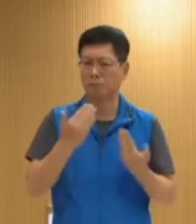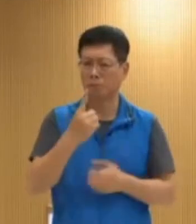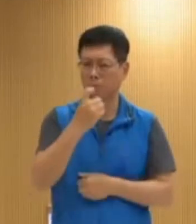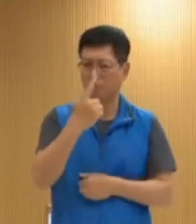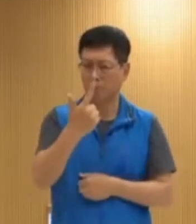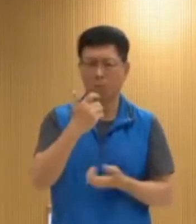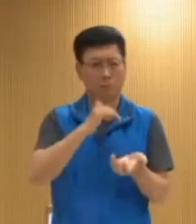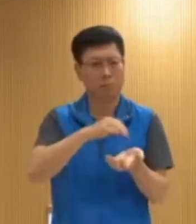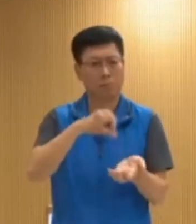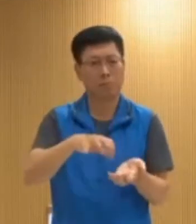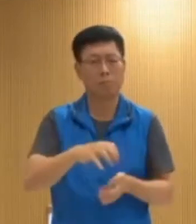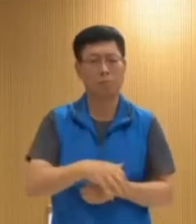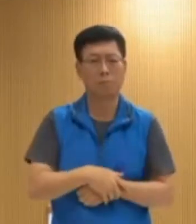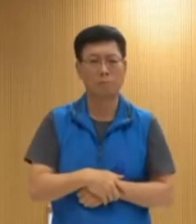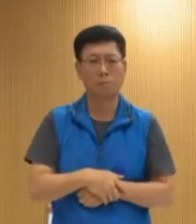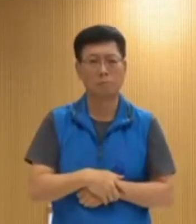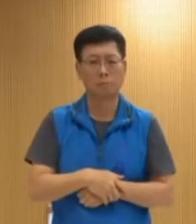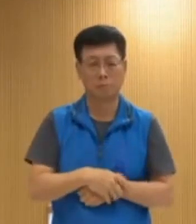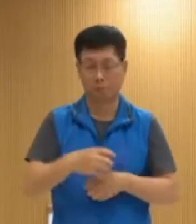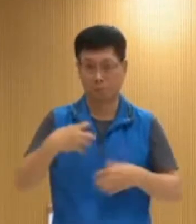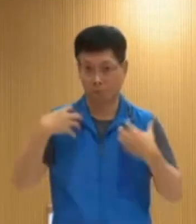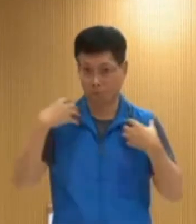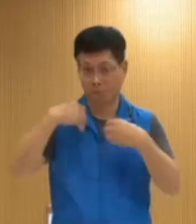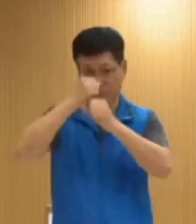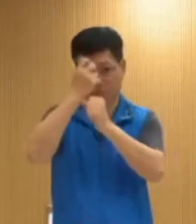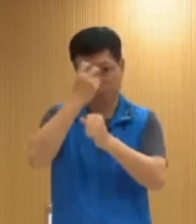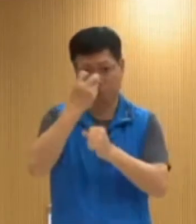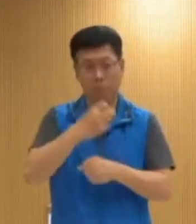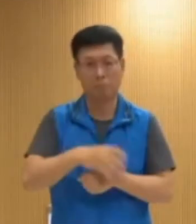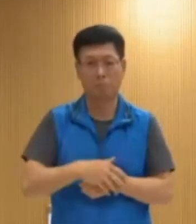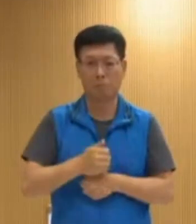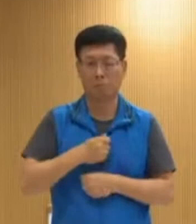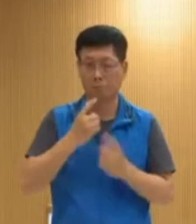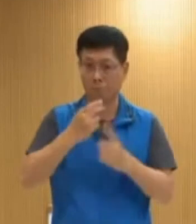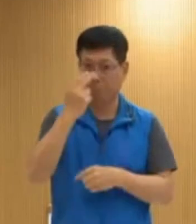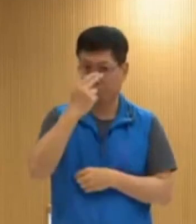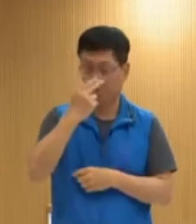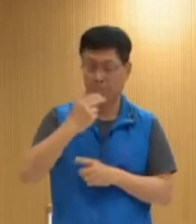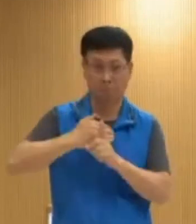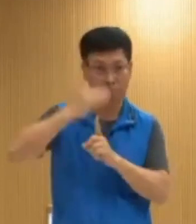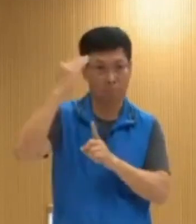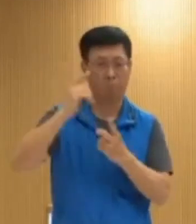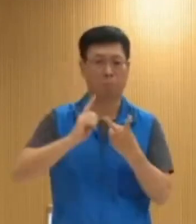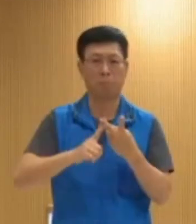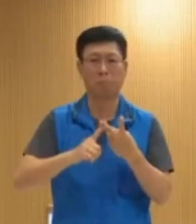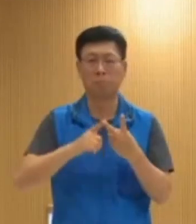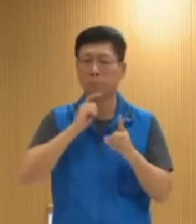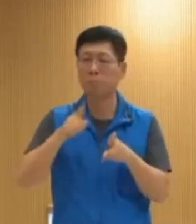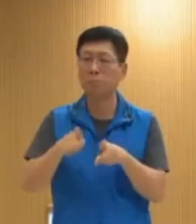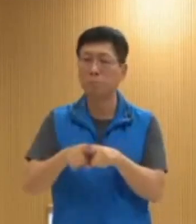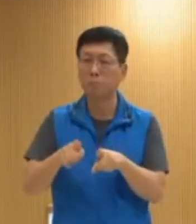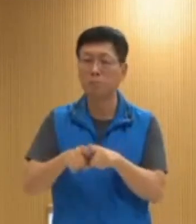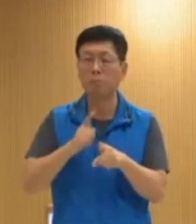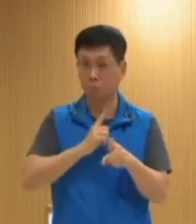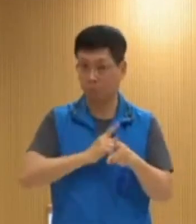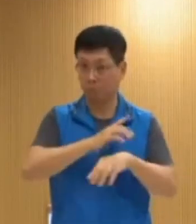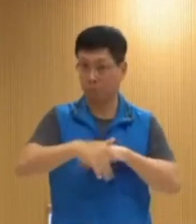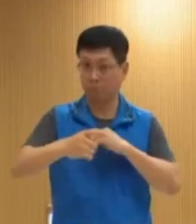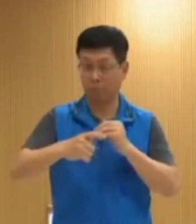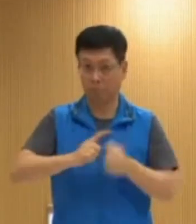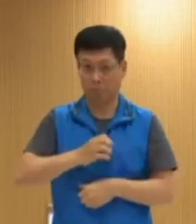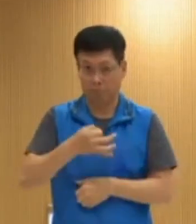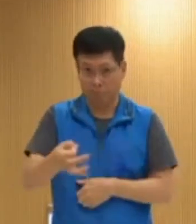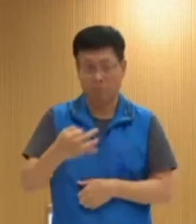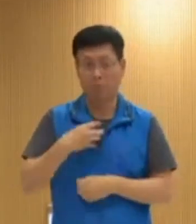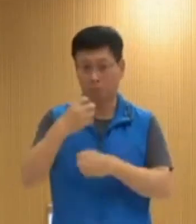16家的医院在筛检风险高以及一般自费来筛检的，